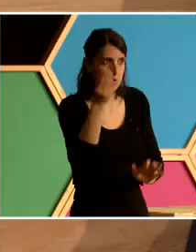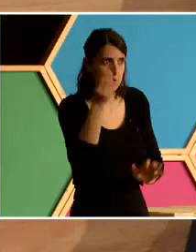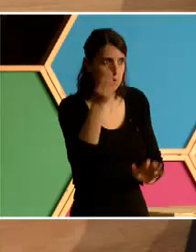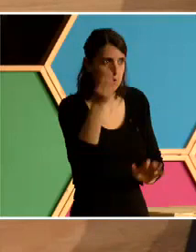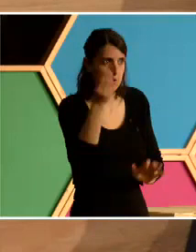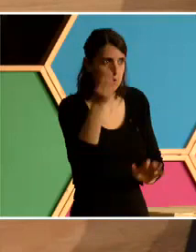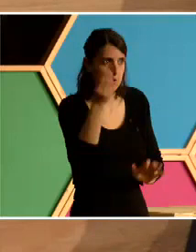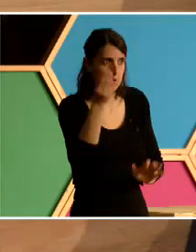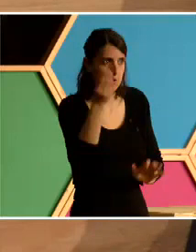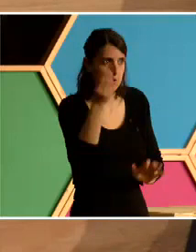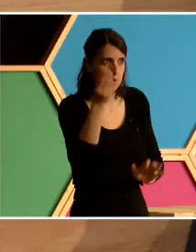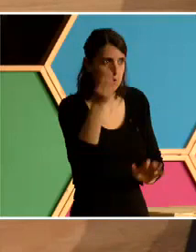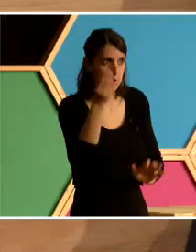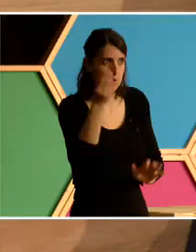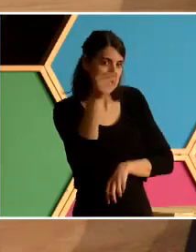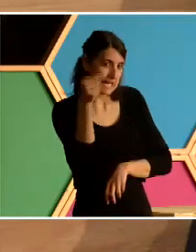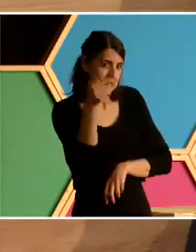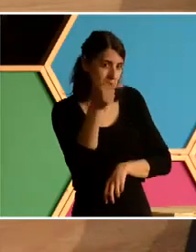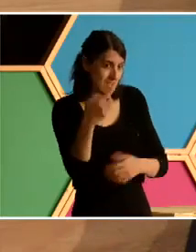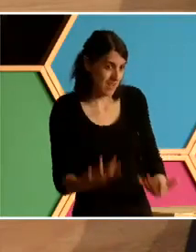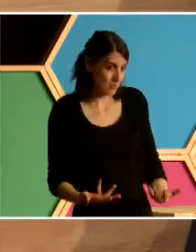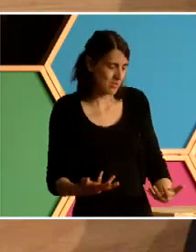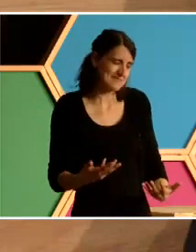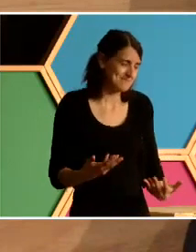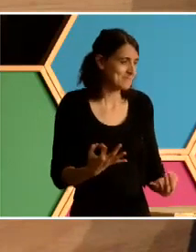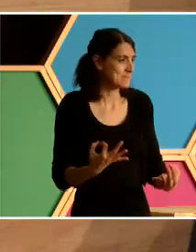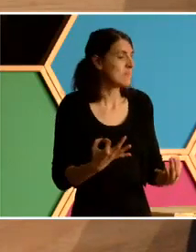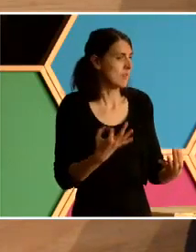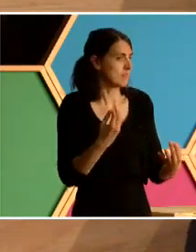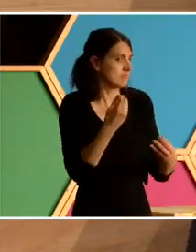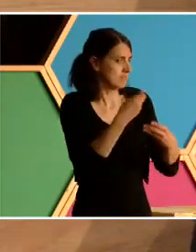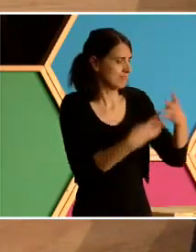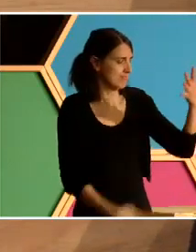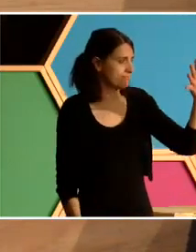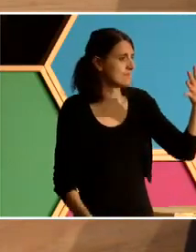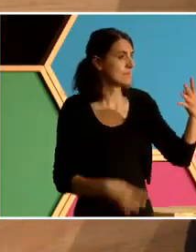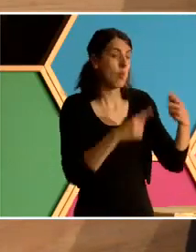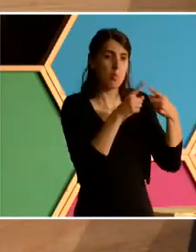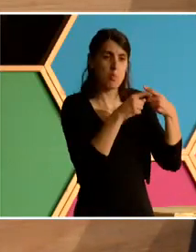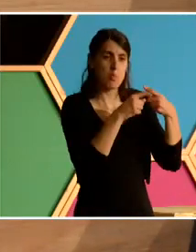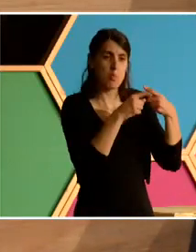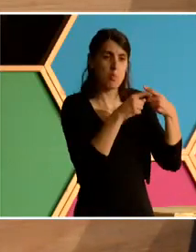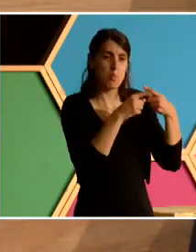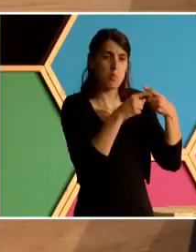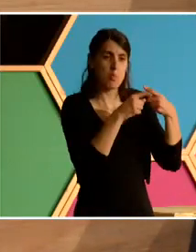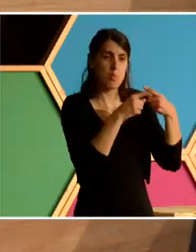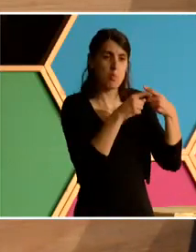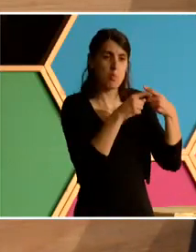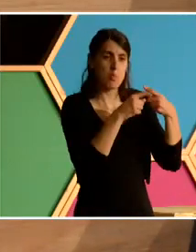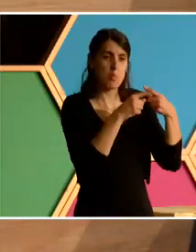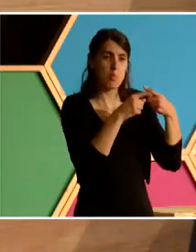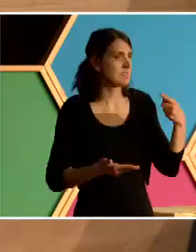més negatives que jo trobaria en aquest moment? Doncs n'hi ha bastantes. Una d'importantíssima, que ha